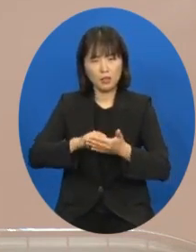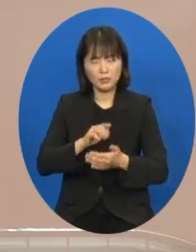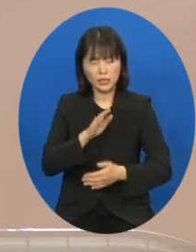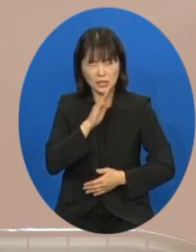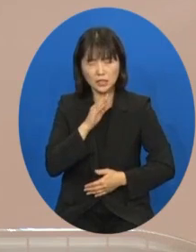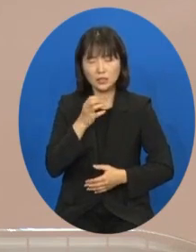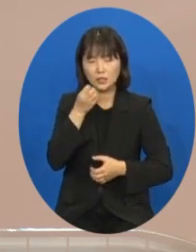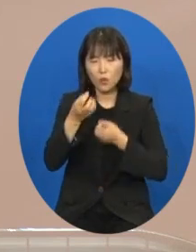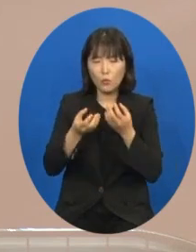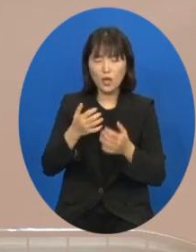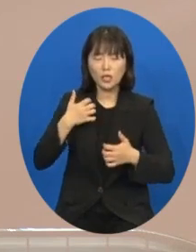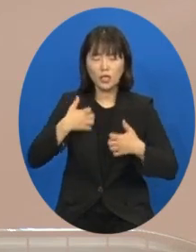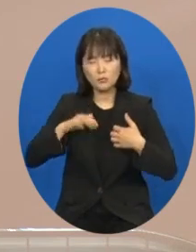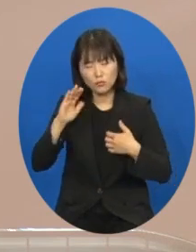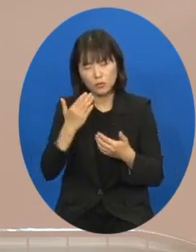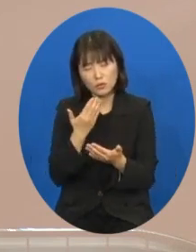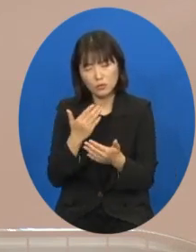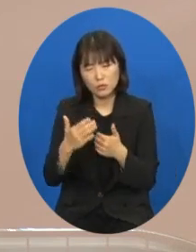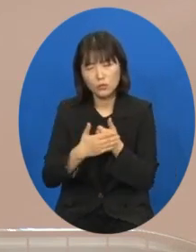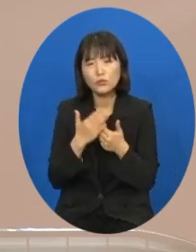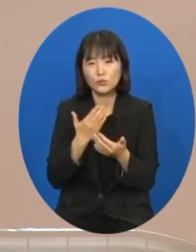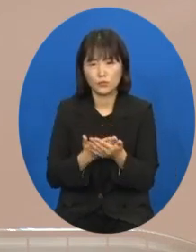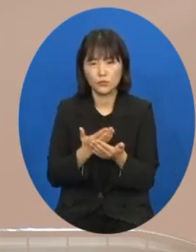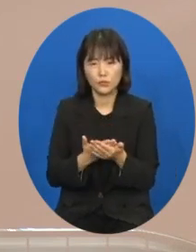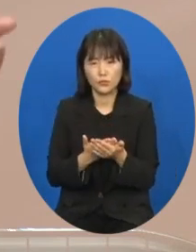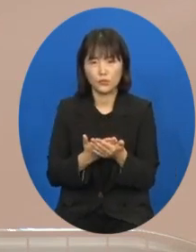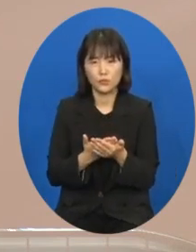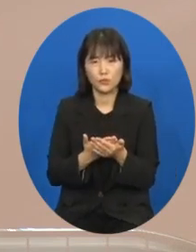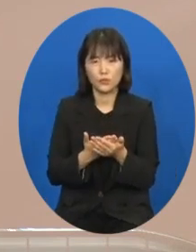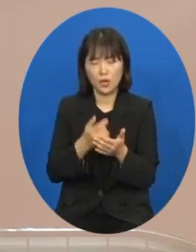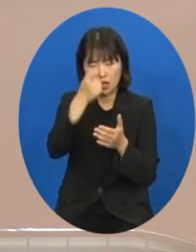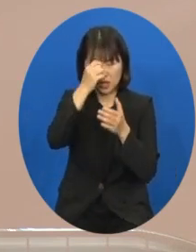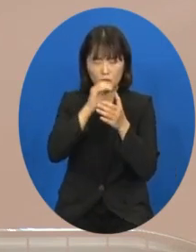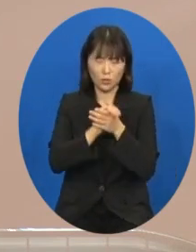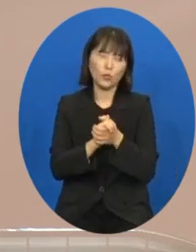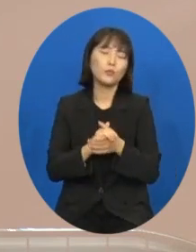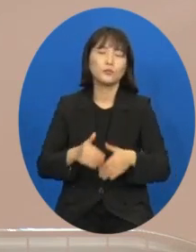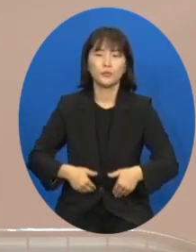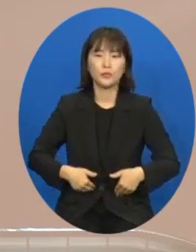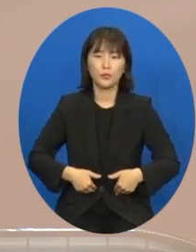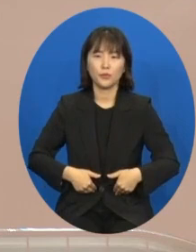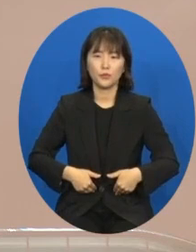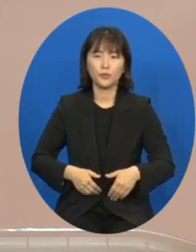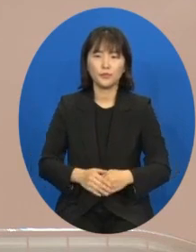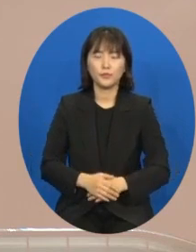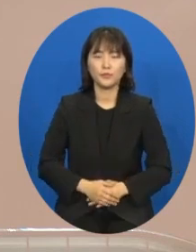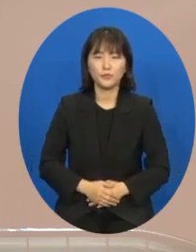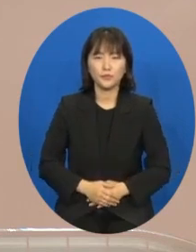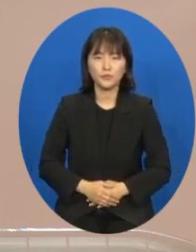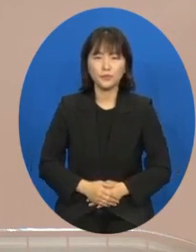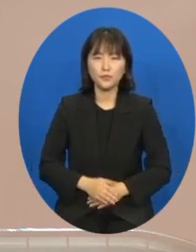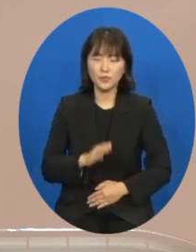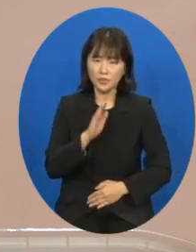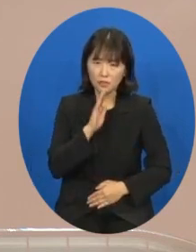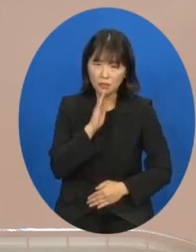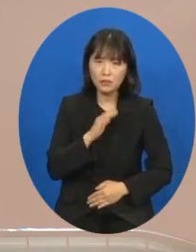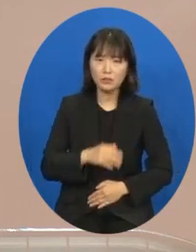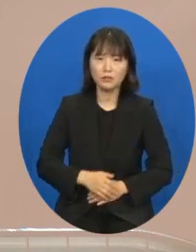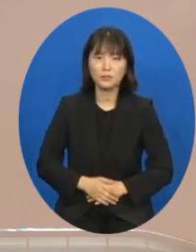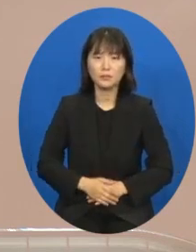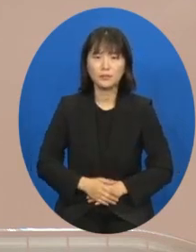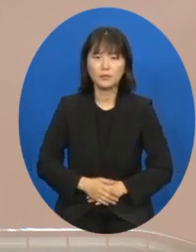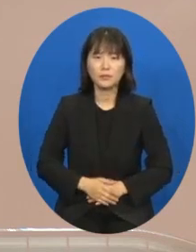진짜 고백이고 기쁨이 되게 해주세요. 그렇게 기도하셔야 돼요. 그건 정말